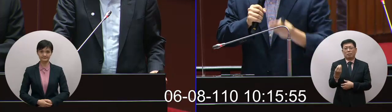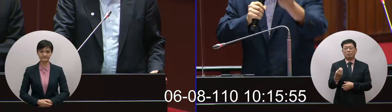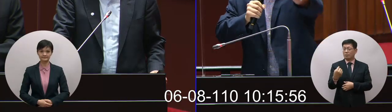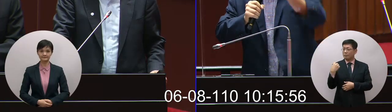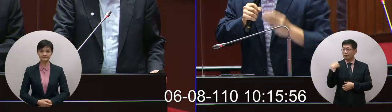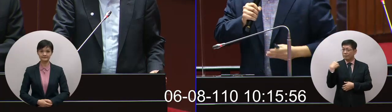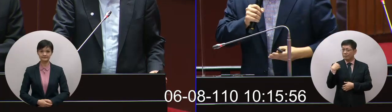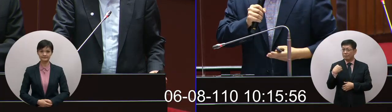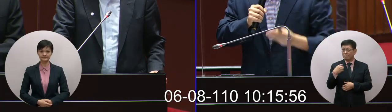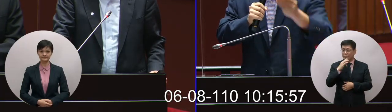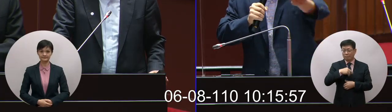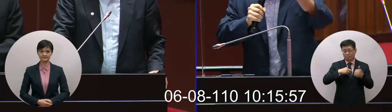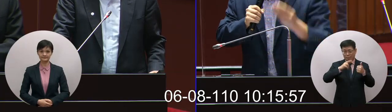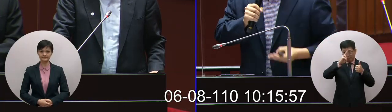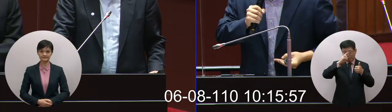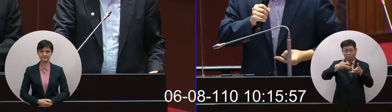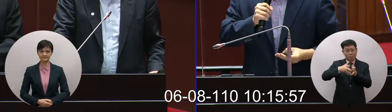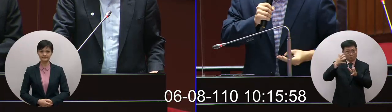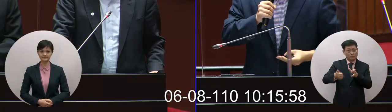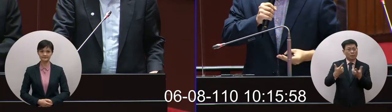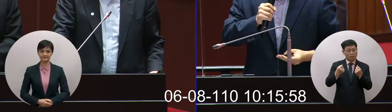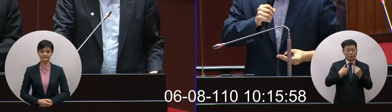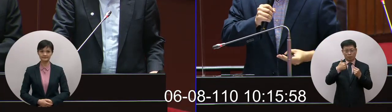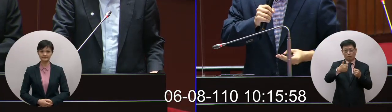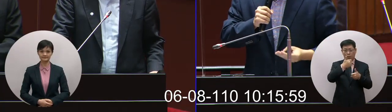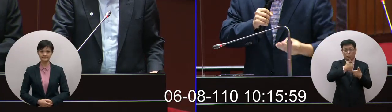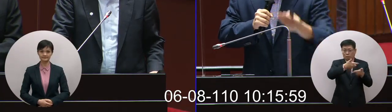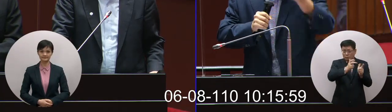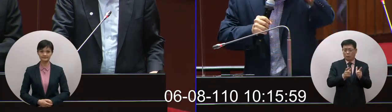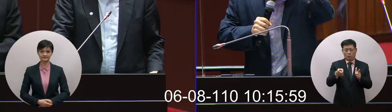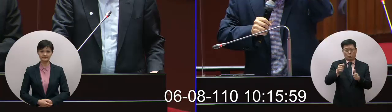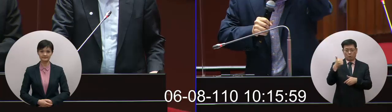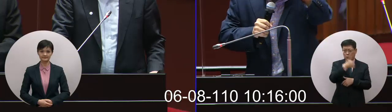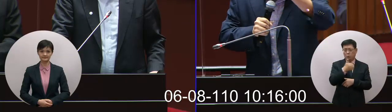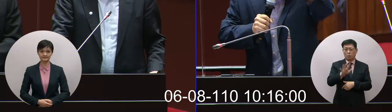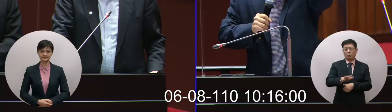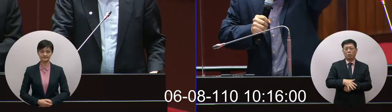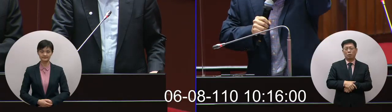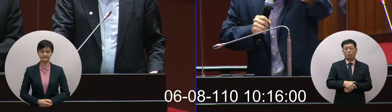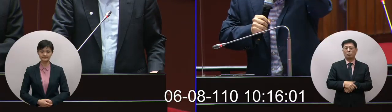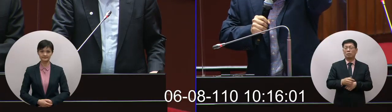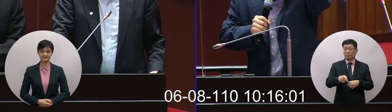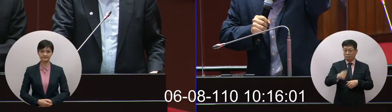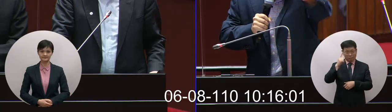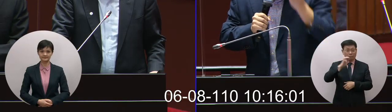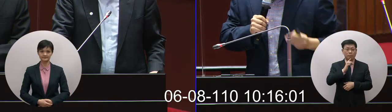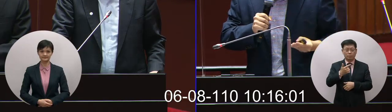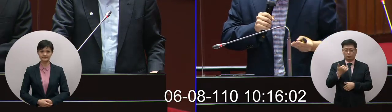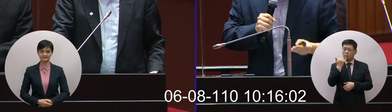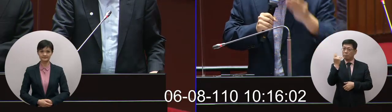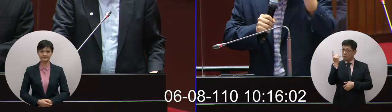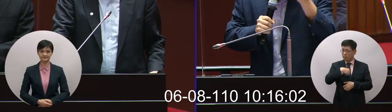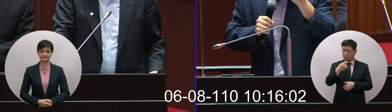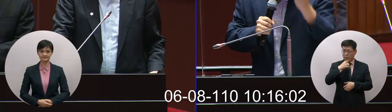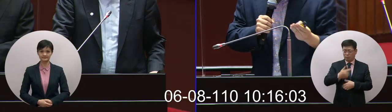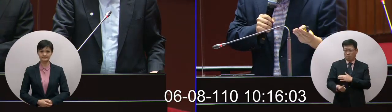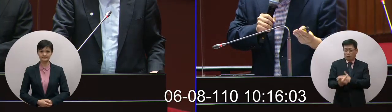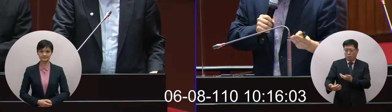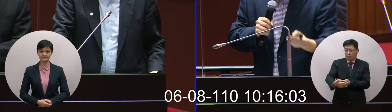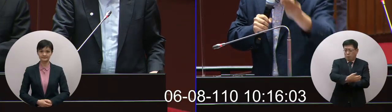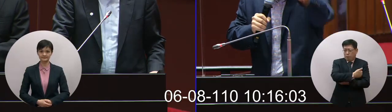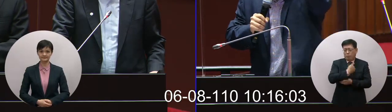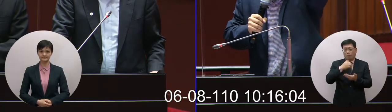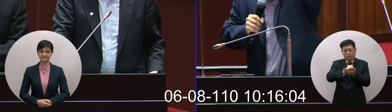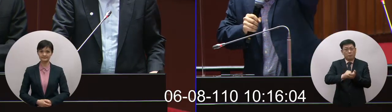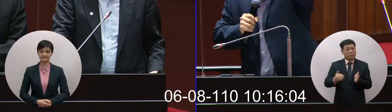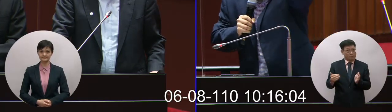天那个许部长也有去这个造桥这个嘛，所以其实就是讲，是不是让统整这个量能尽速规划，